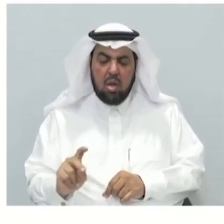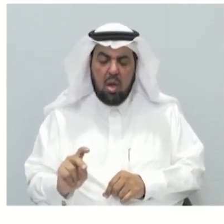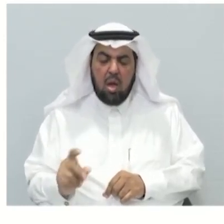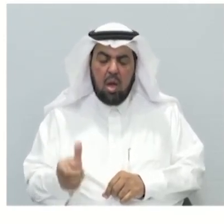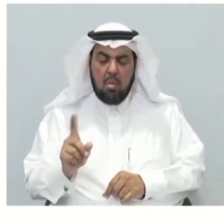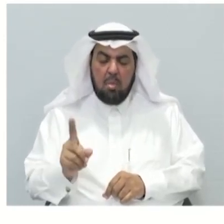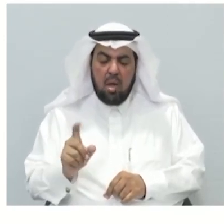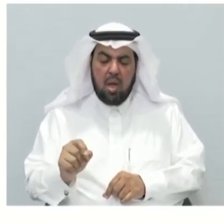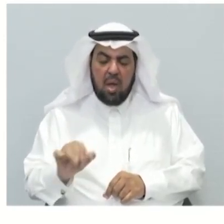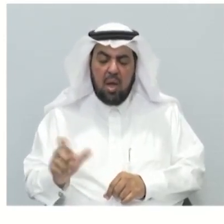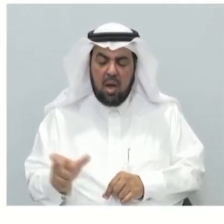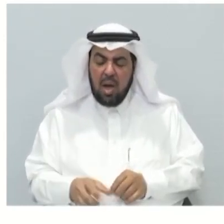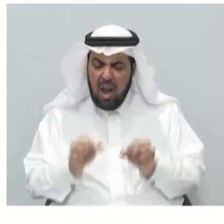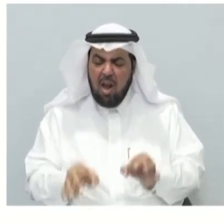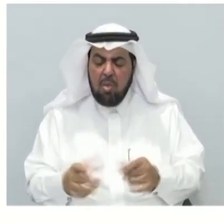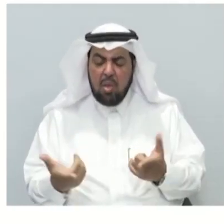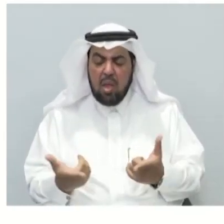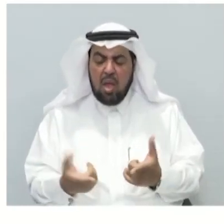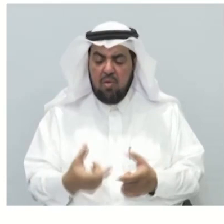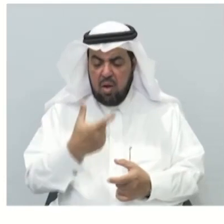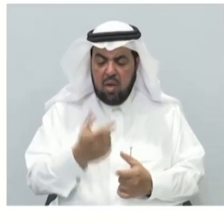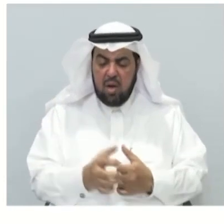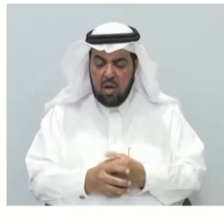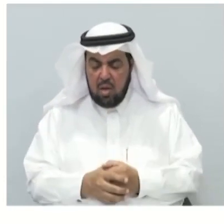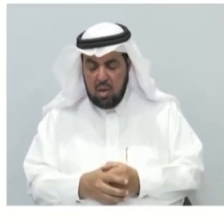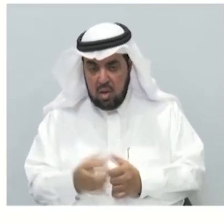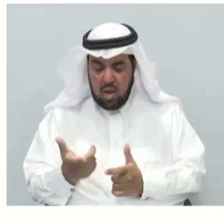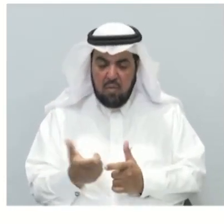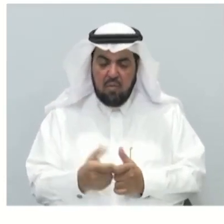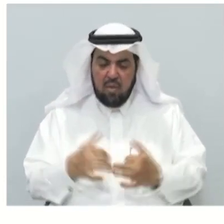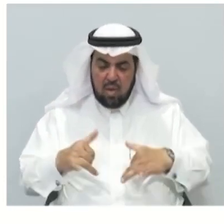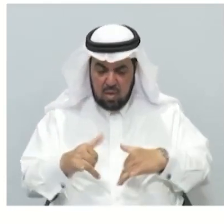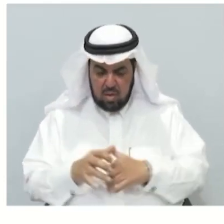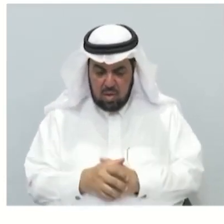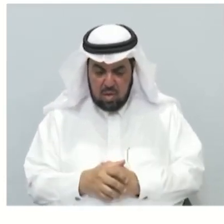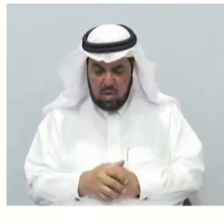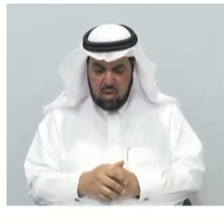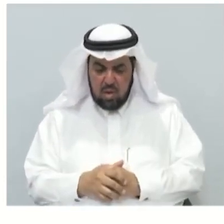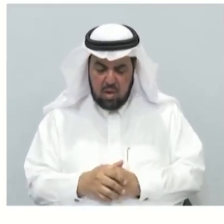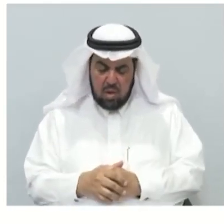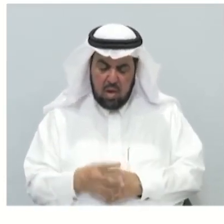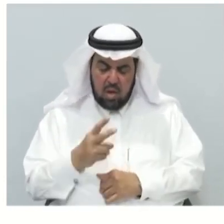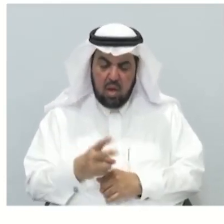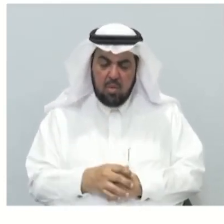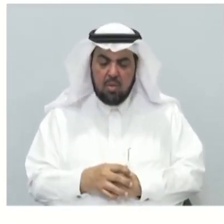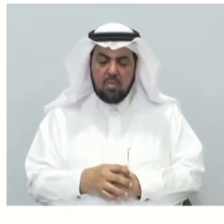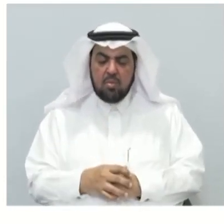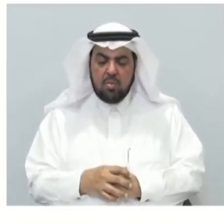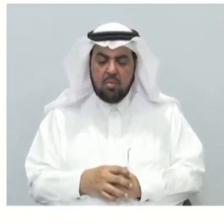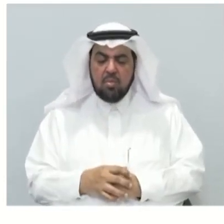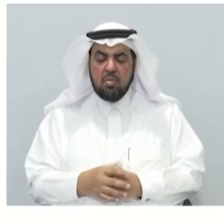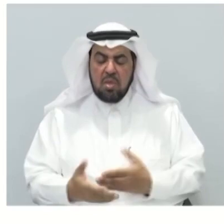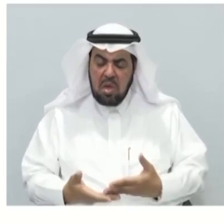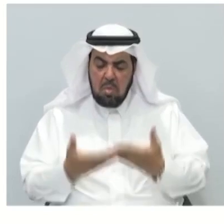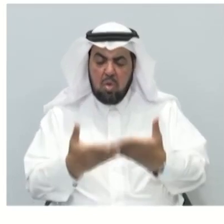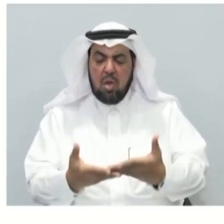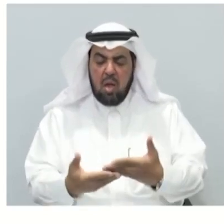كيف راح اثبت هذه النظريه راح اثبتها عن طريق هذا البرهان اذا في عندك معطيات